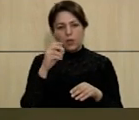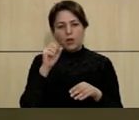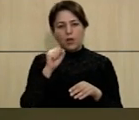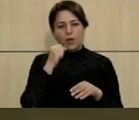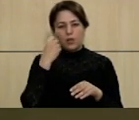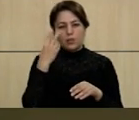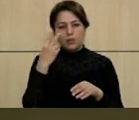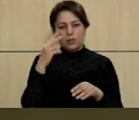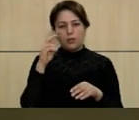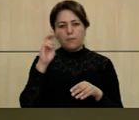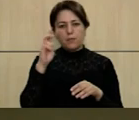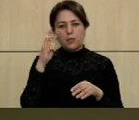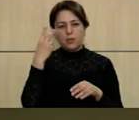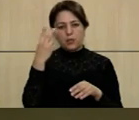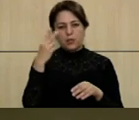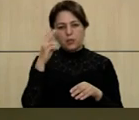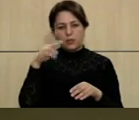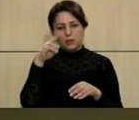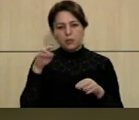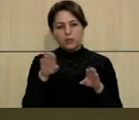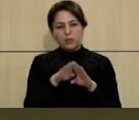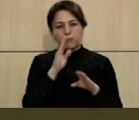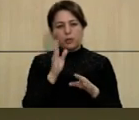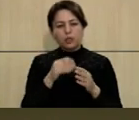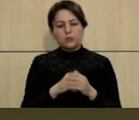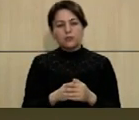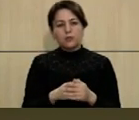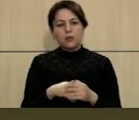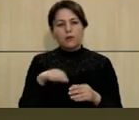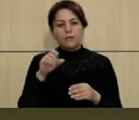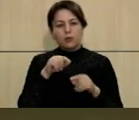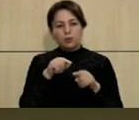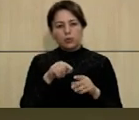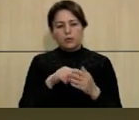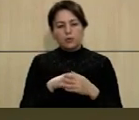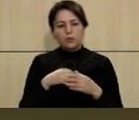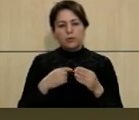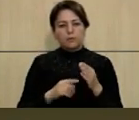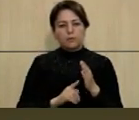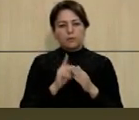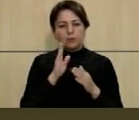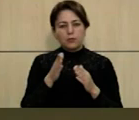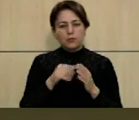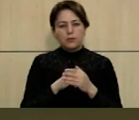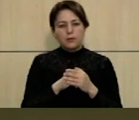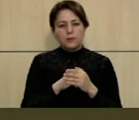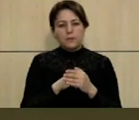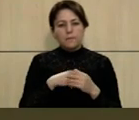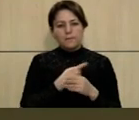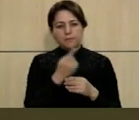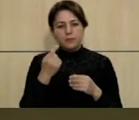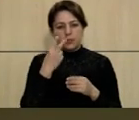A2, A3imiz B2, D ga teng bo'ladi. Va bundan kelib chiqadi bizda mana